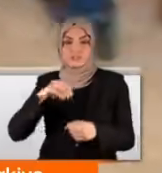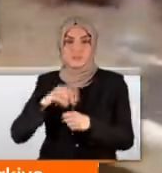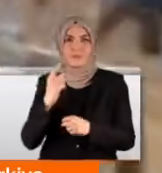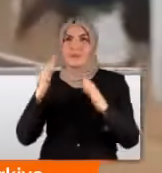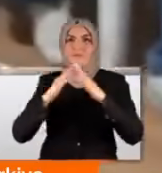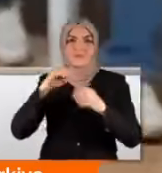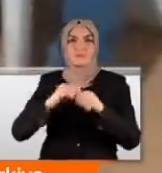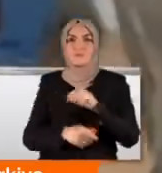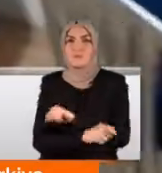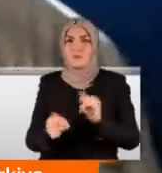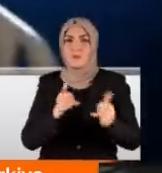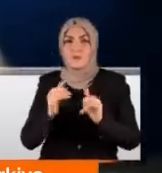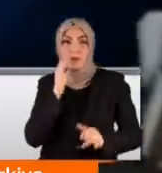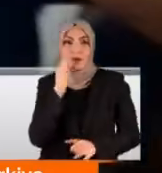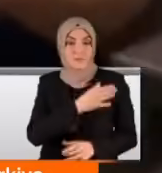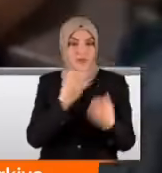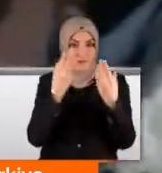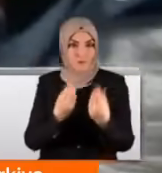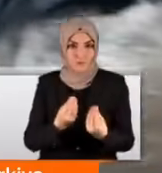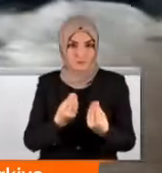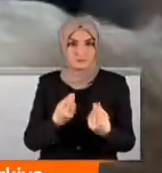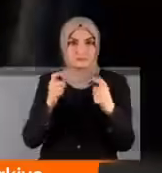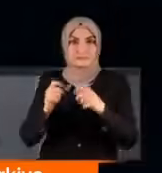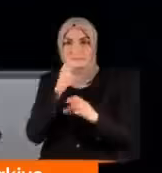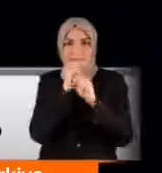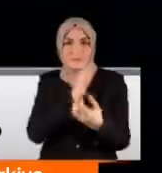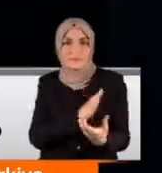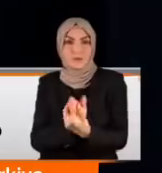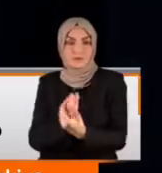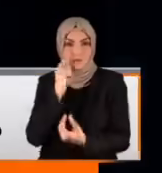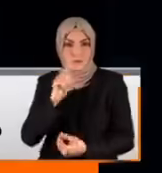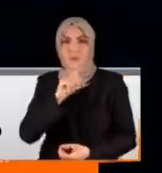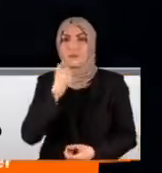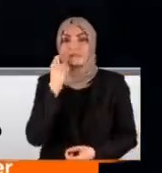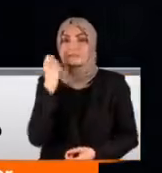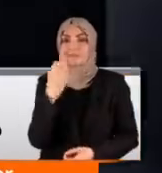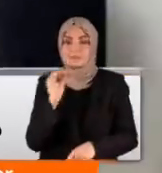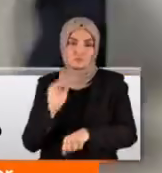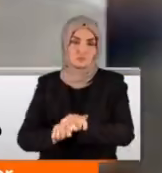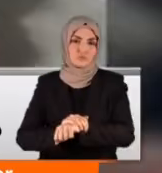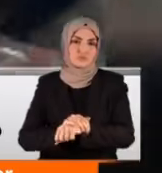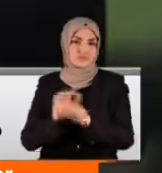adrese baskın düzenleyen Jandarma 16 kişiyi suçüstü yakaladı sahip olduğu